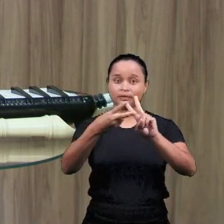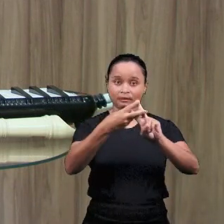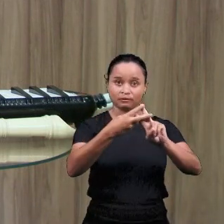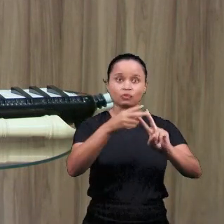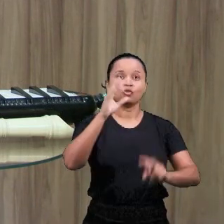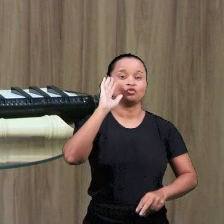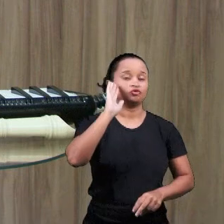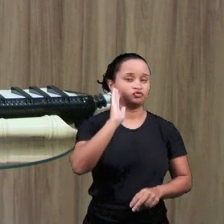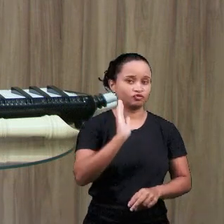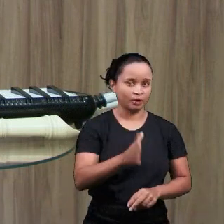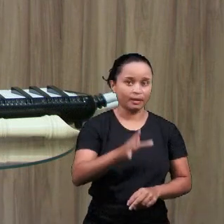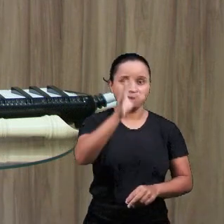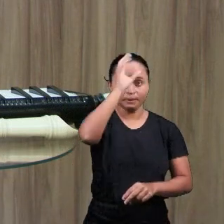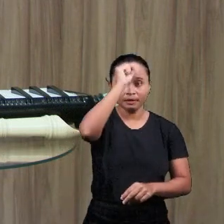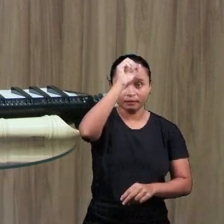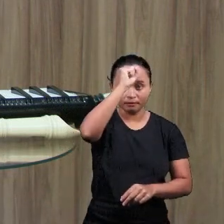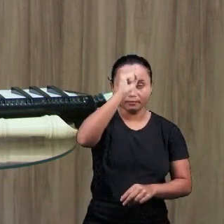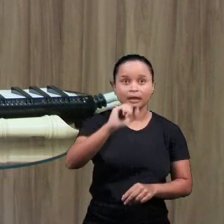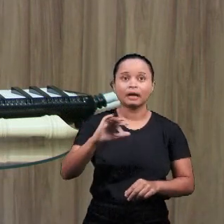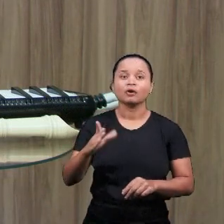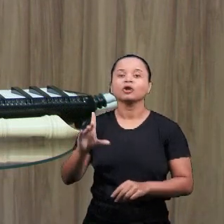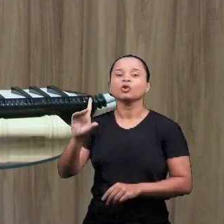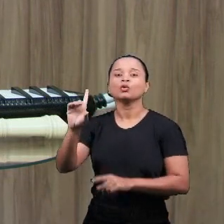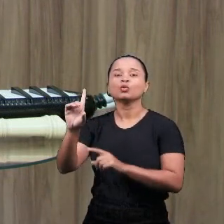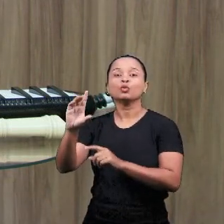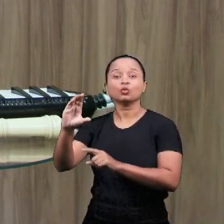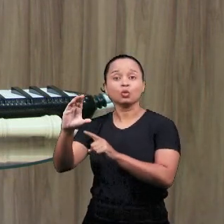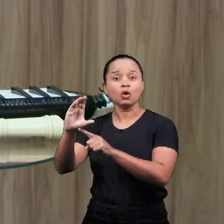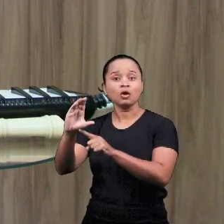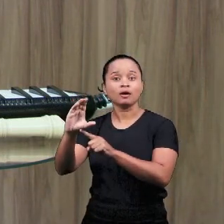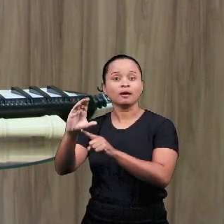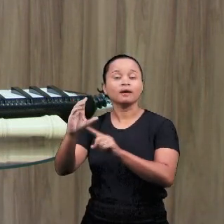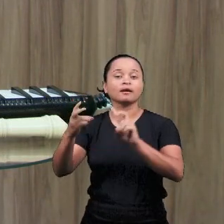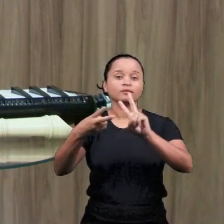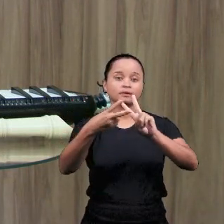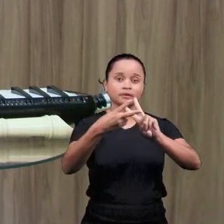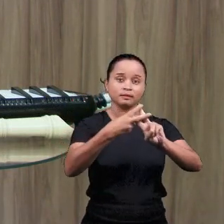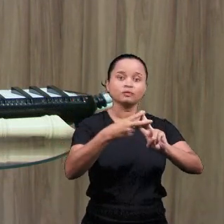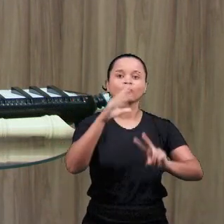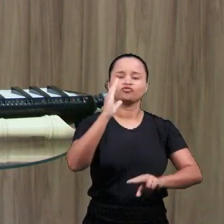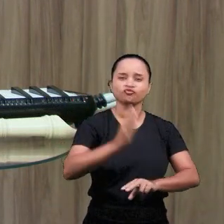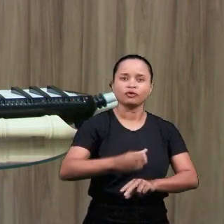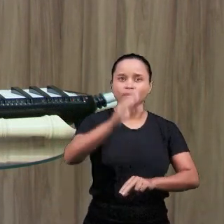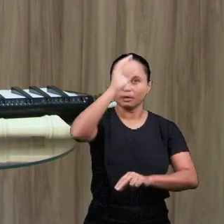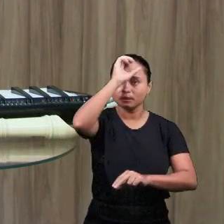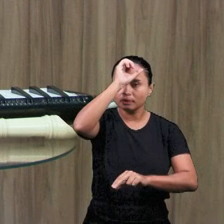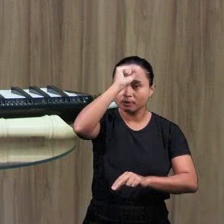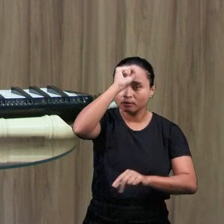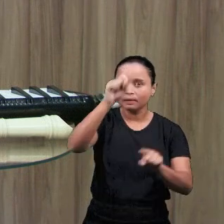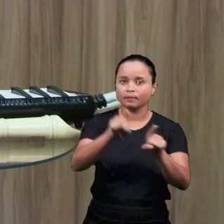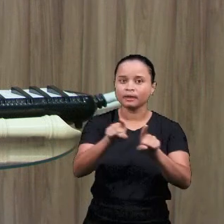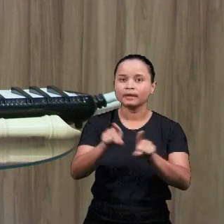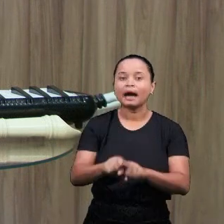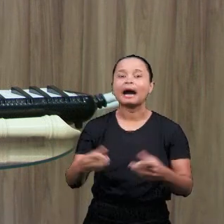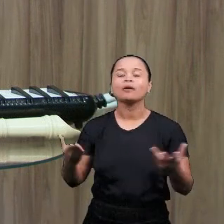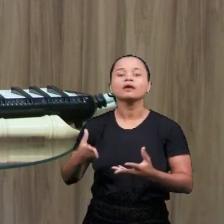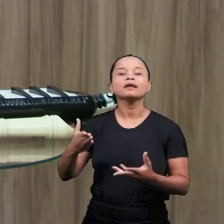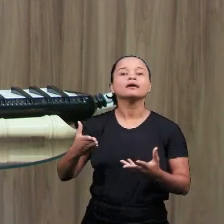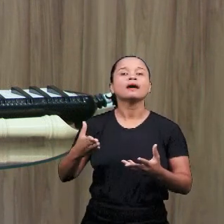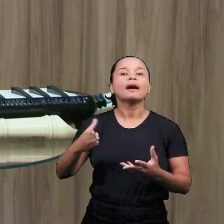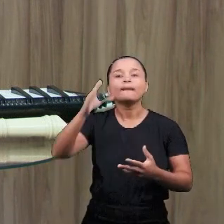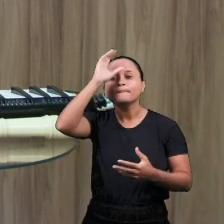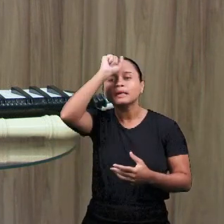le grave, et nous allons apprendre le sol dièse maintenant. Observez